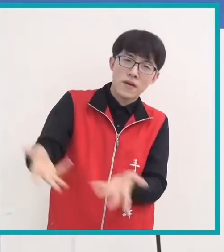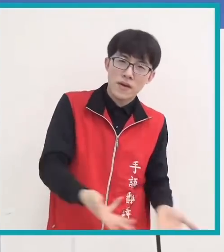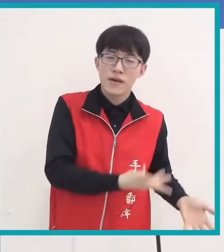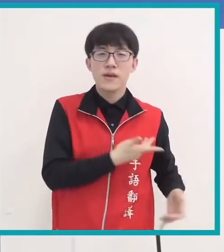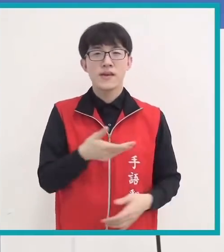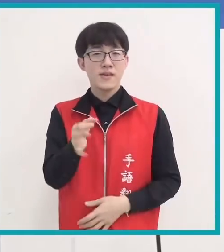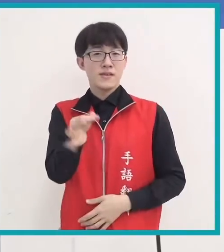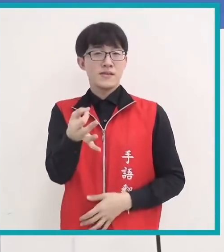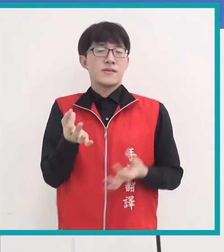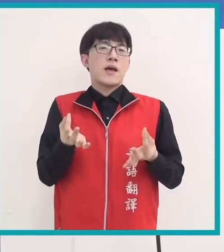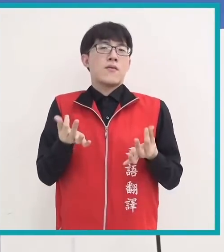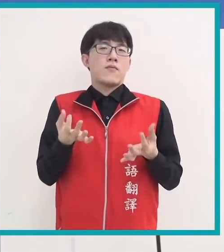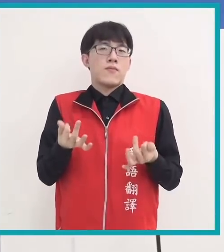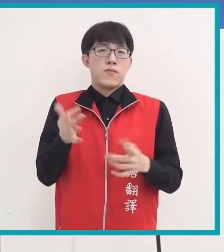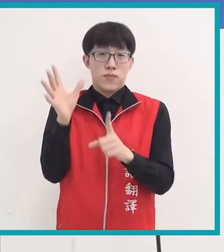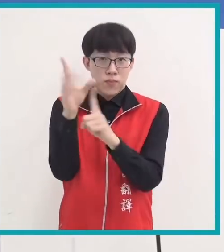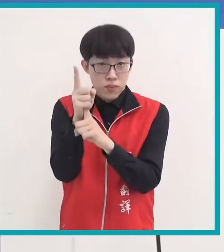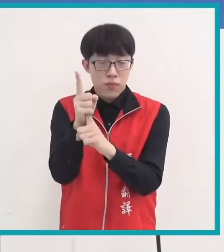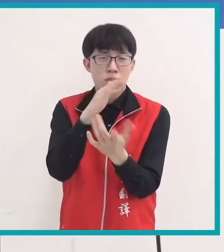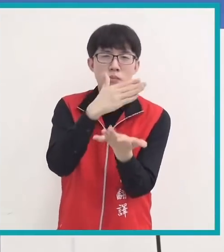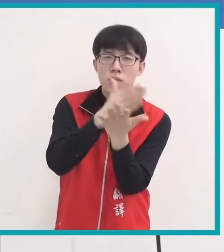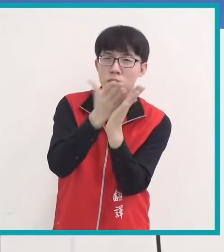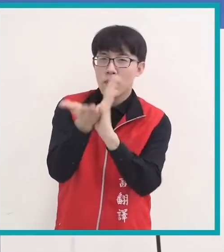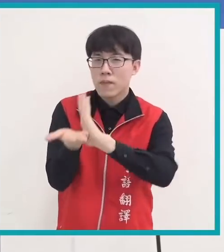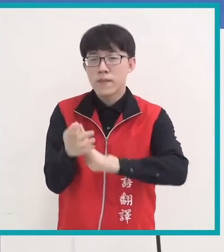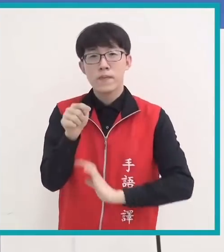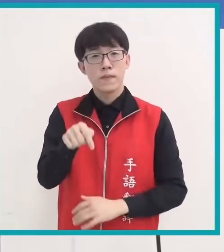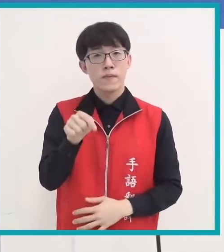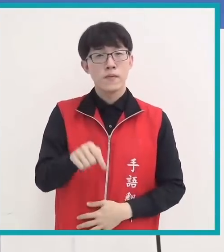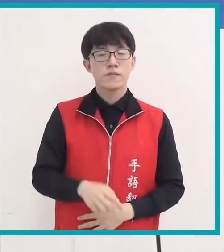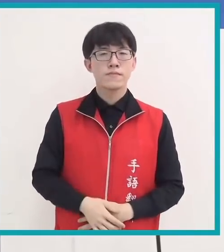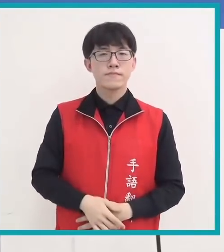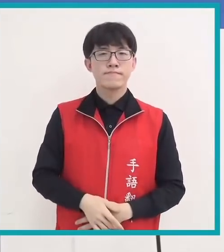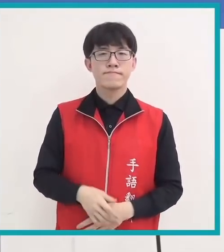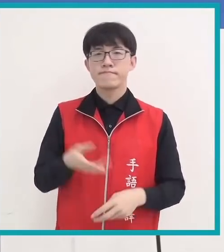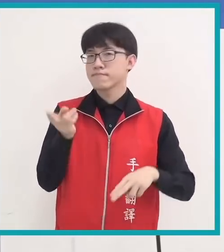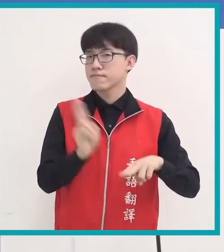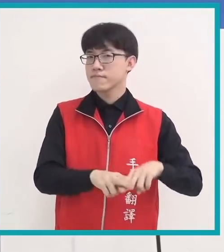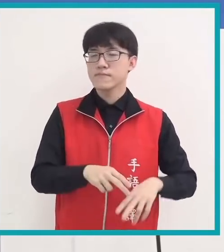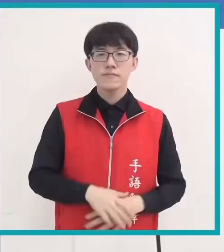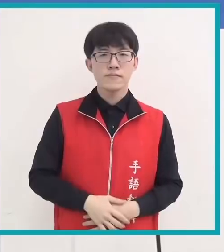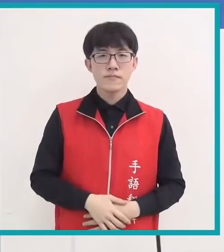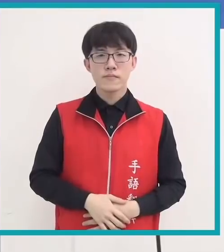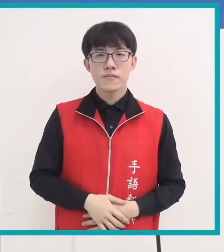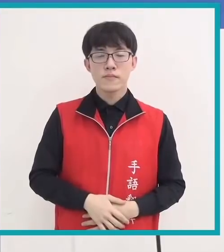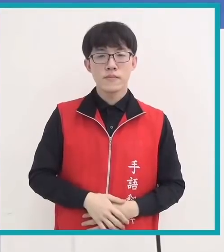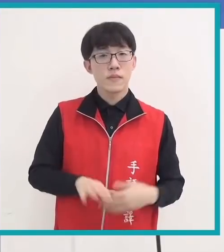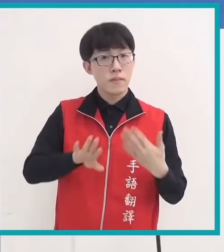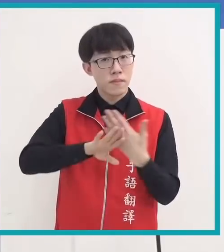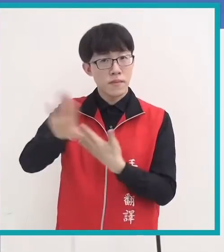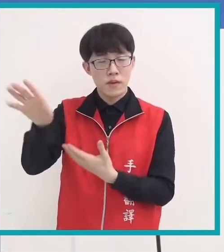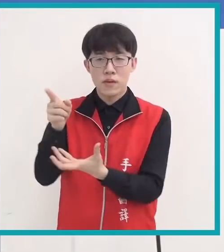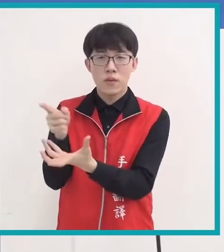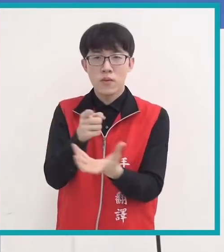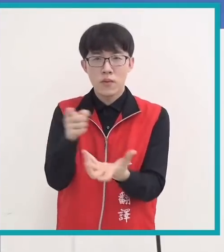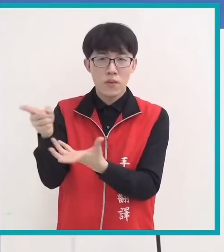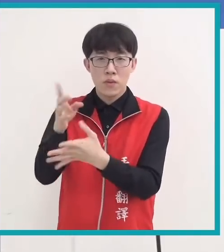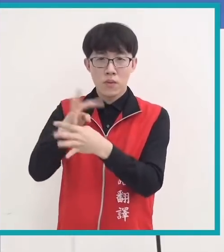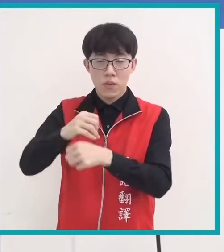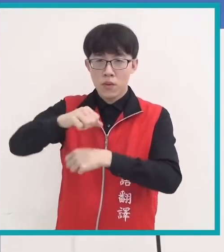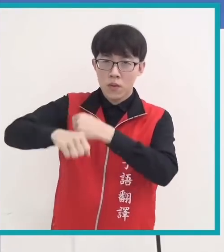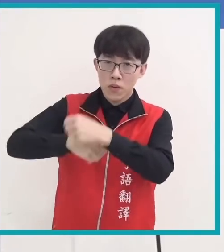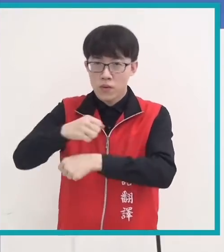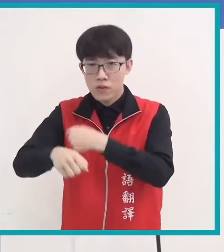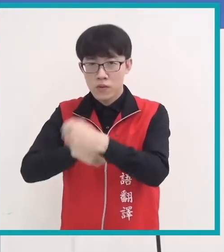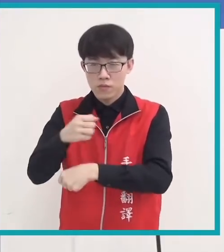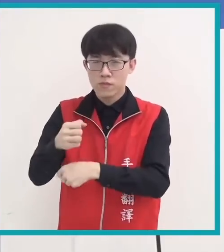庆，那么走村祈福就取消，那其他元宵节的活动，好，所有的动态活